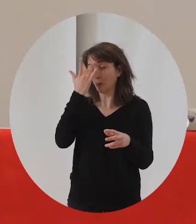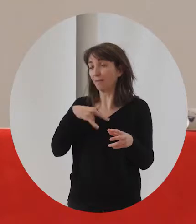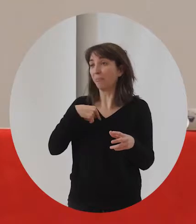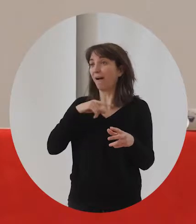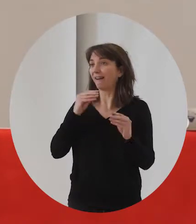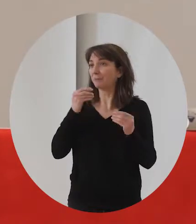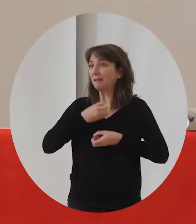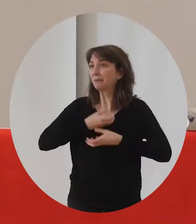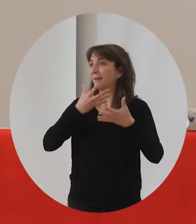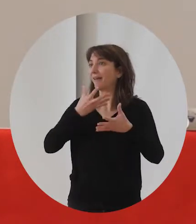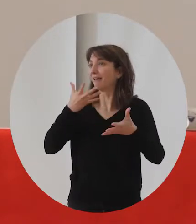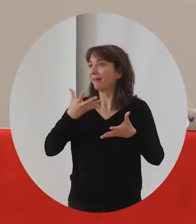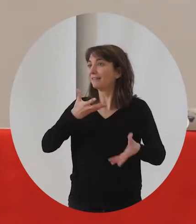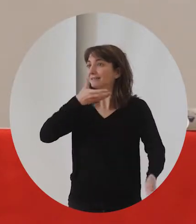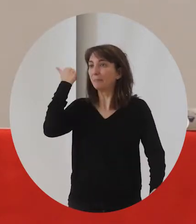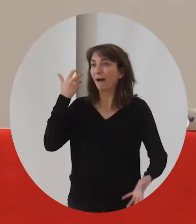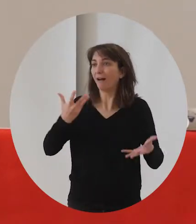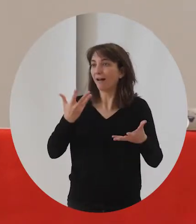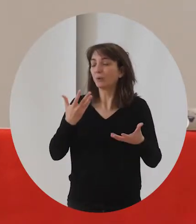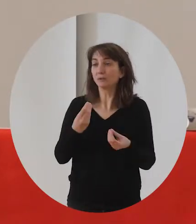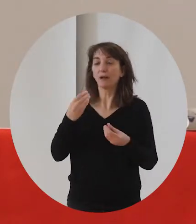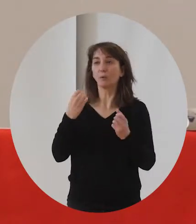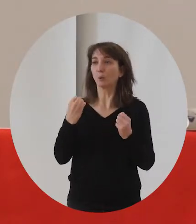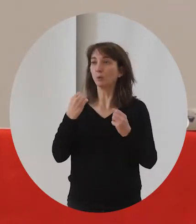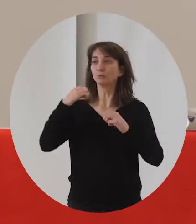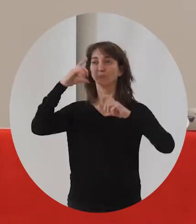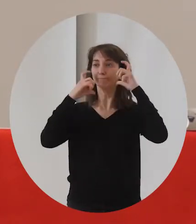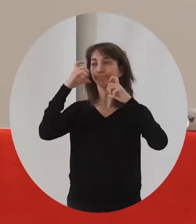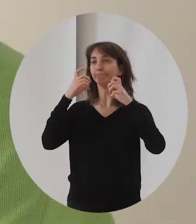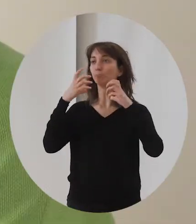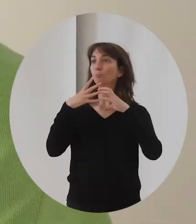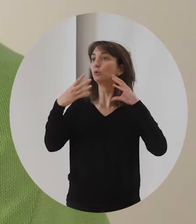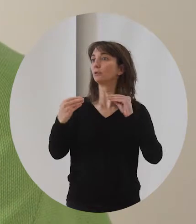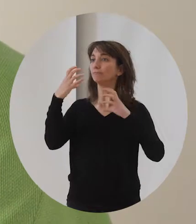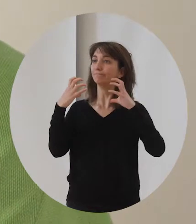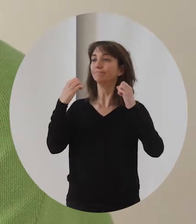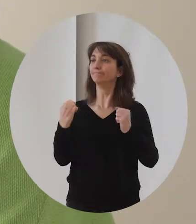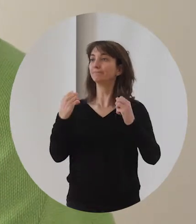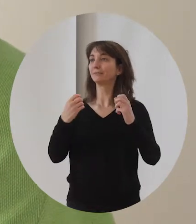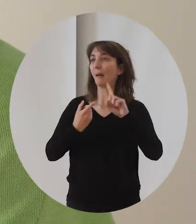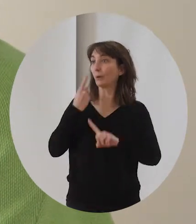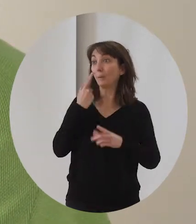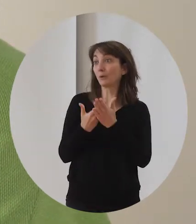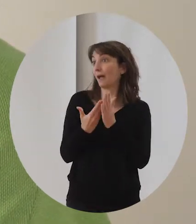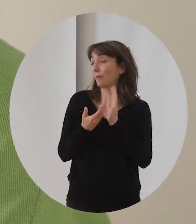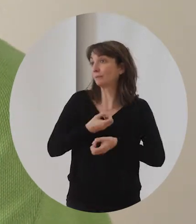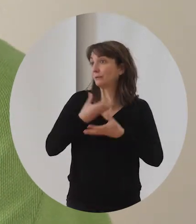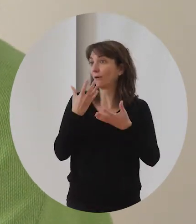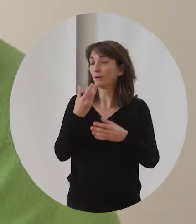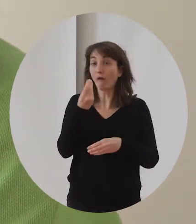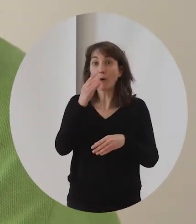exprimer. Voilà. Donc, le tonus est important pour ça. C'est chez les enfants, il est donc